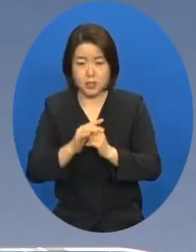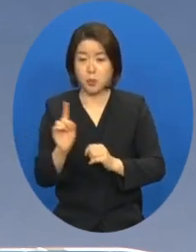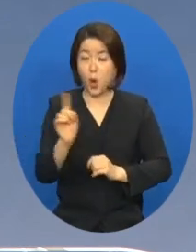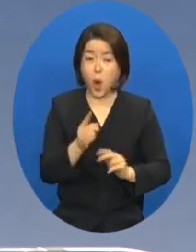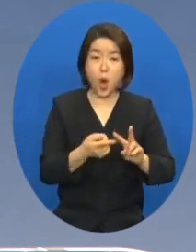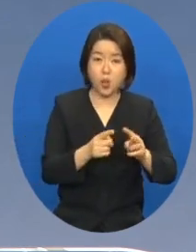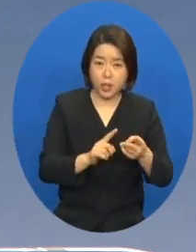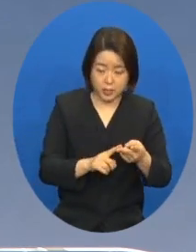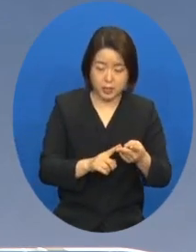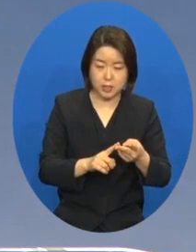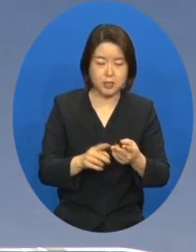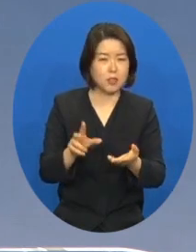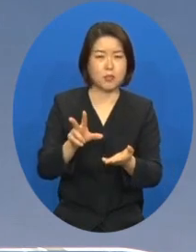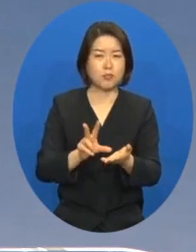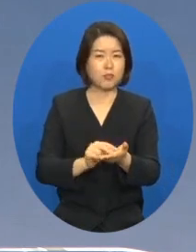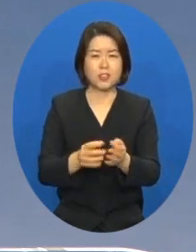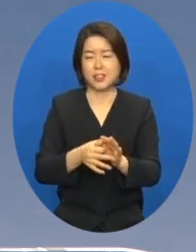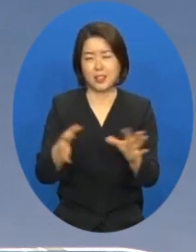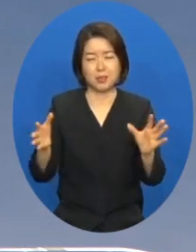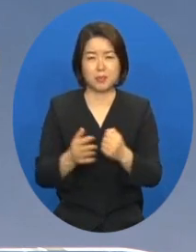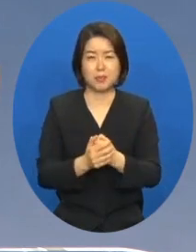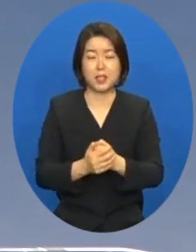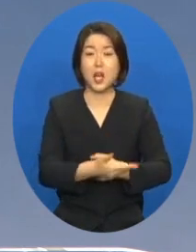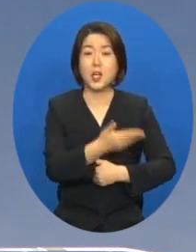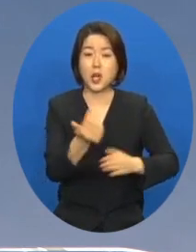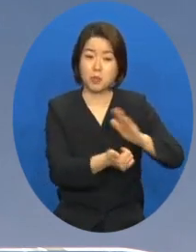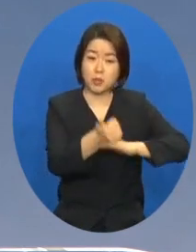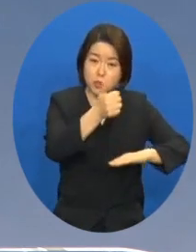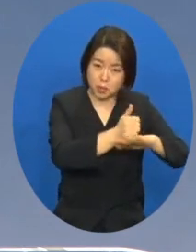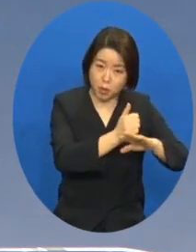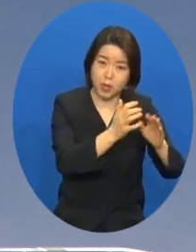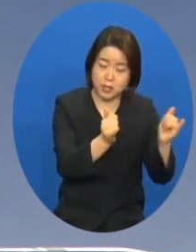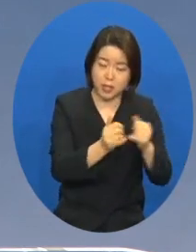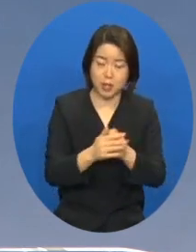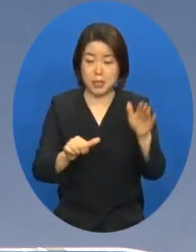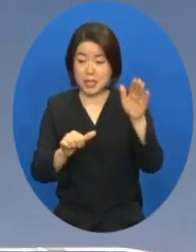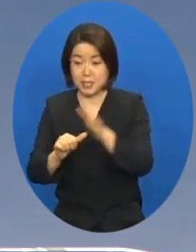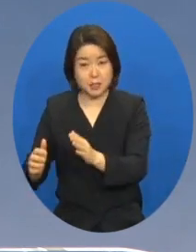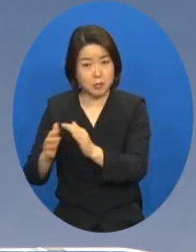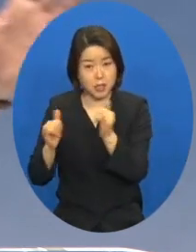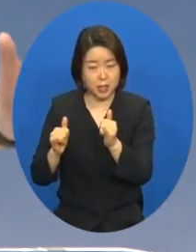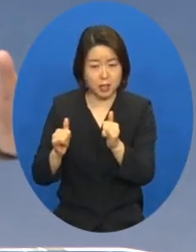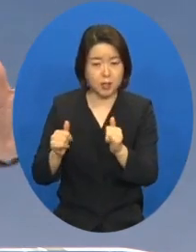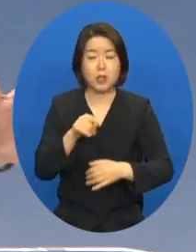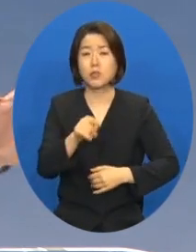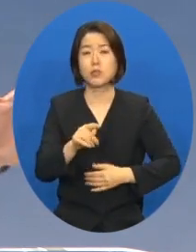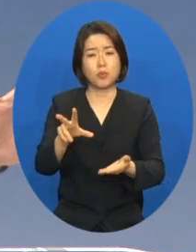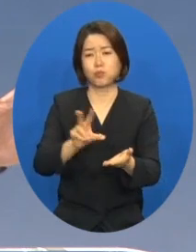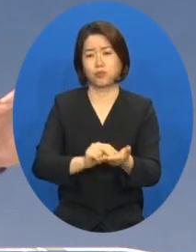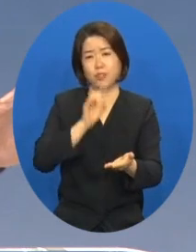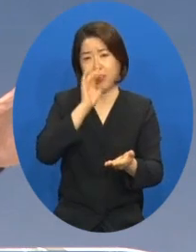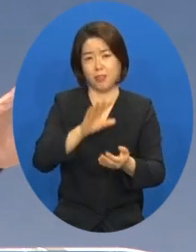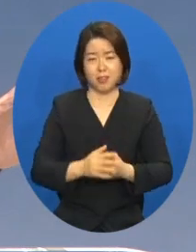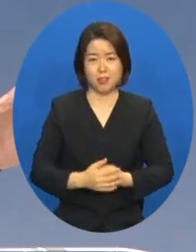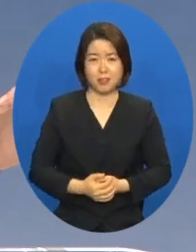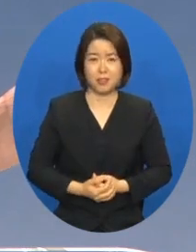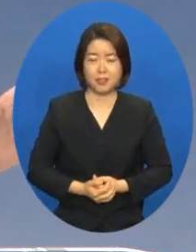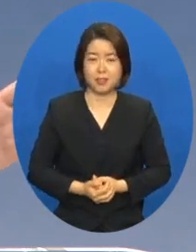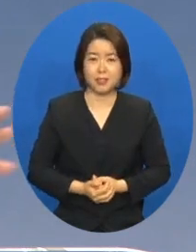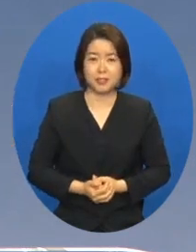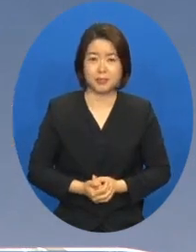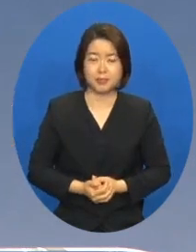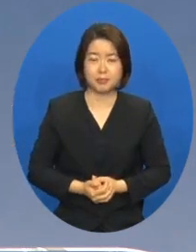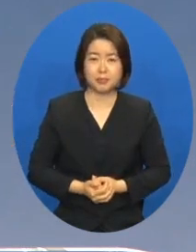어떠한지는 문제가 되지 않아요. 여러분이 성공한 사람인지 실패한 사람인지 그것도 문제가 되지 않아요.